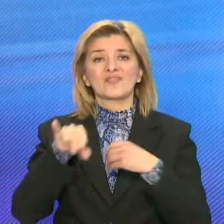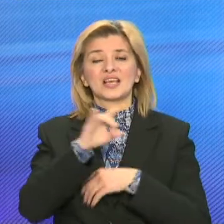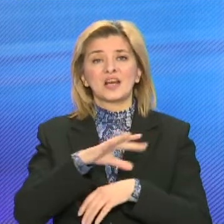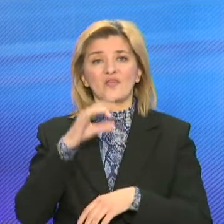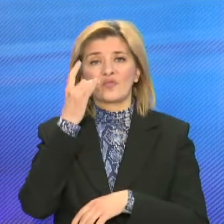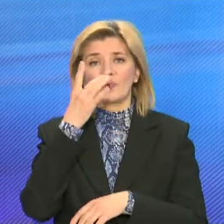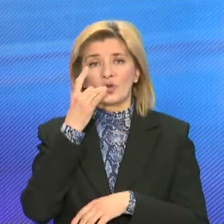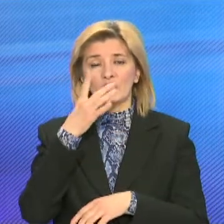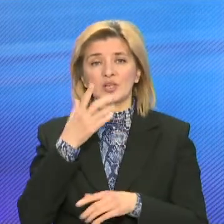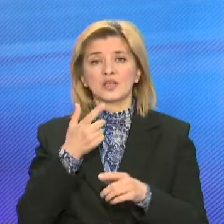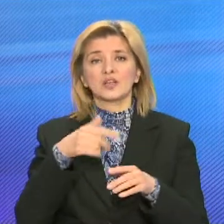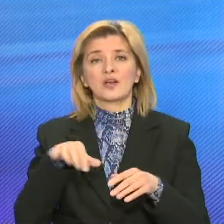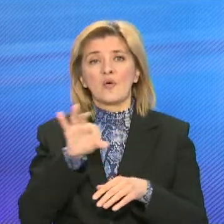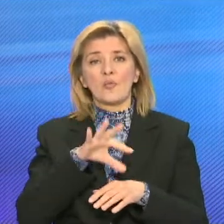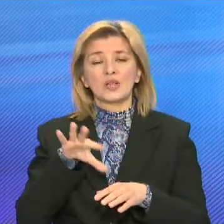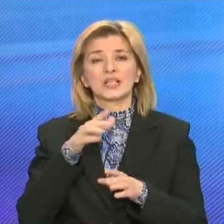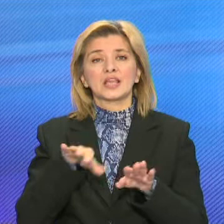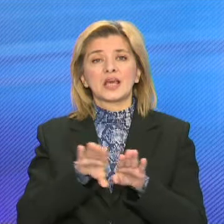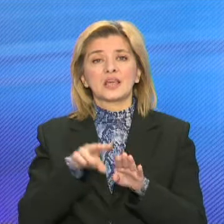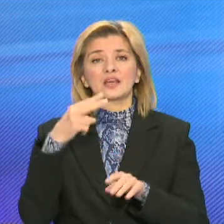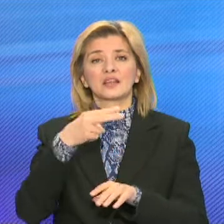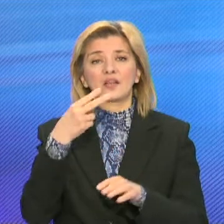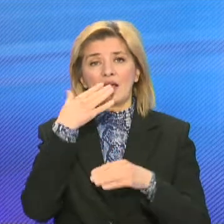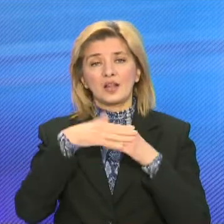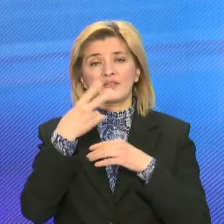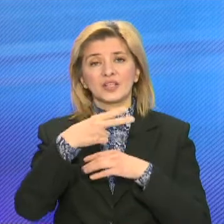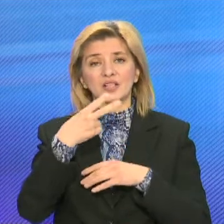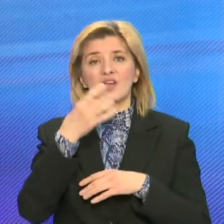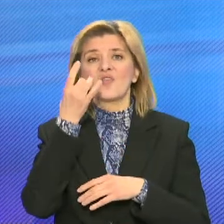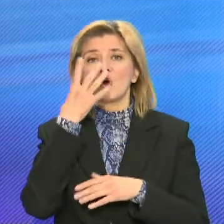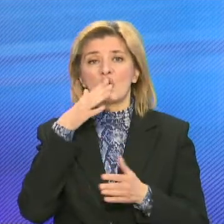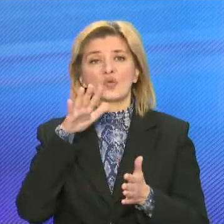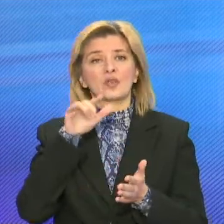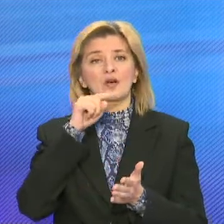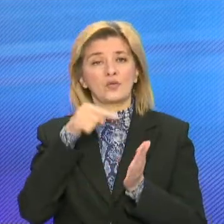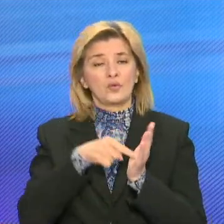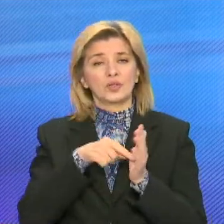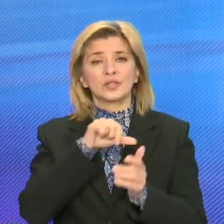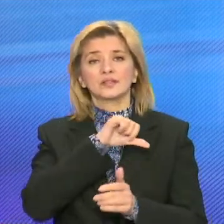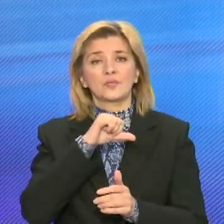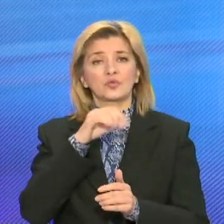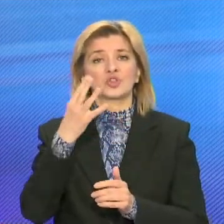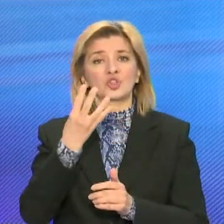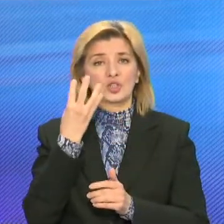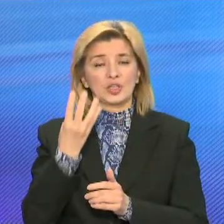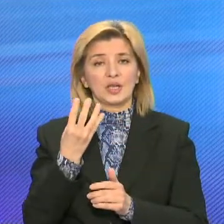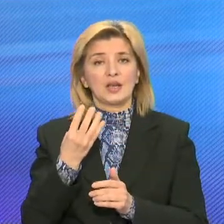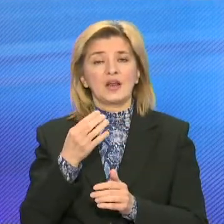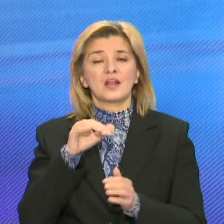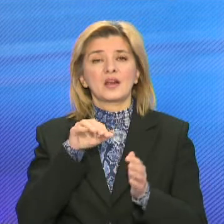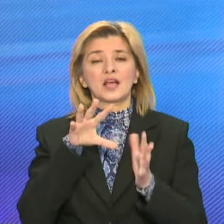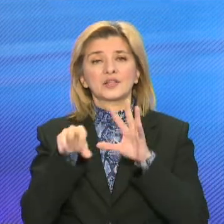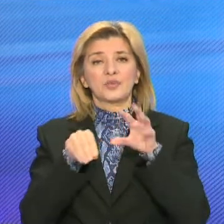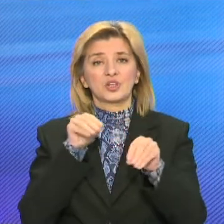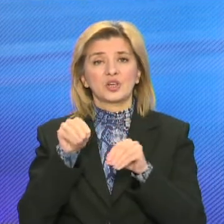каля 20, непосредственно у областном центре 4. Яны размещены на базе городского комитета БРСМ и у аграрно